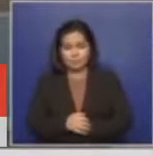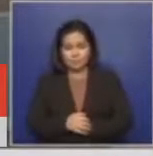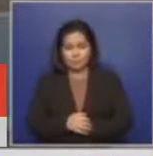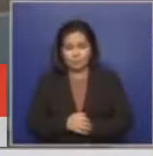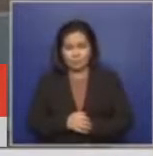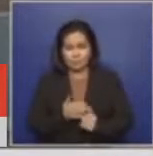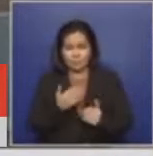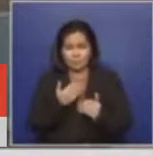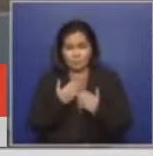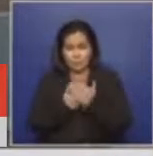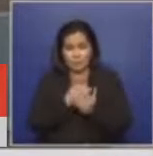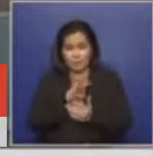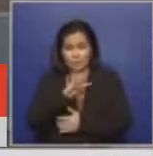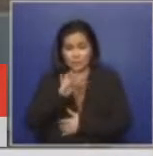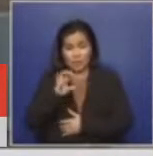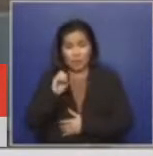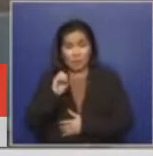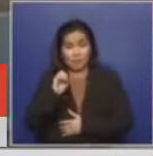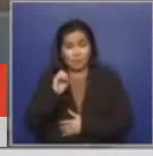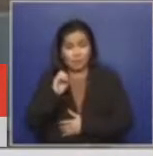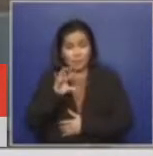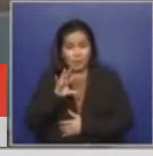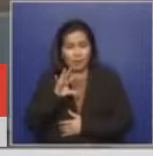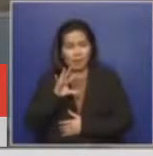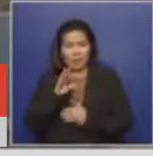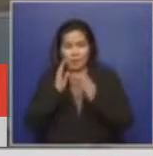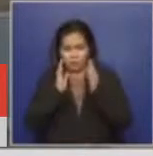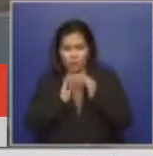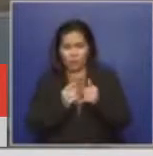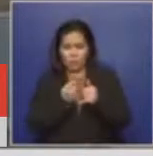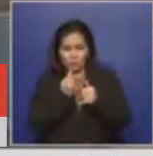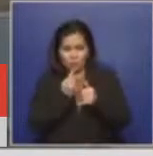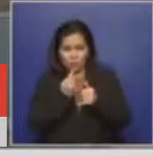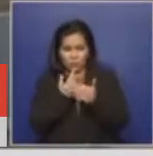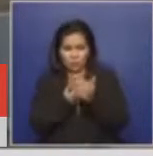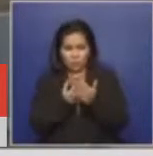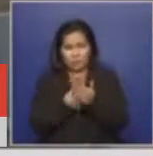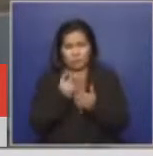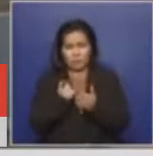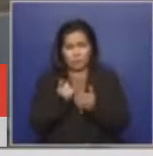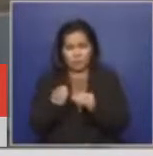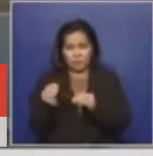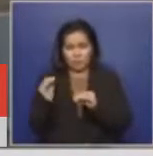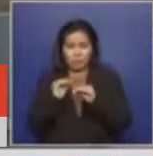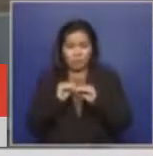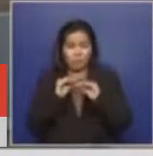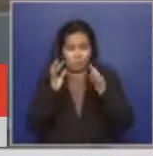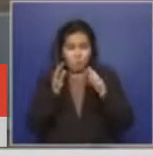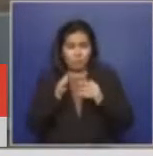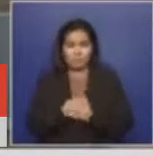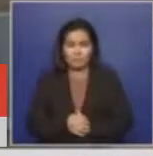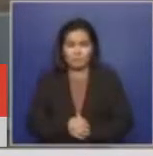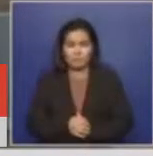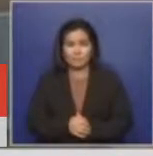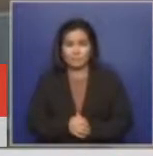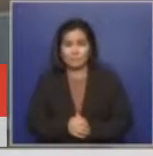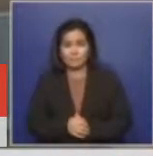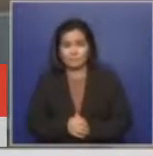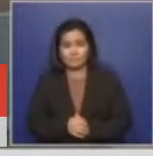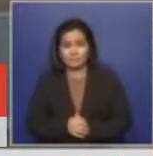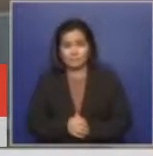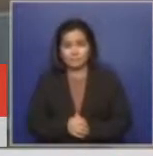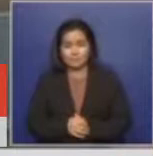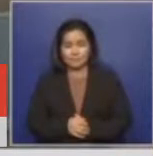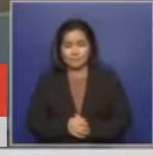455บาทต่อหัวยังไม่เพิ่มขึ้นยังไม่มีความมั่นใจว่